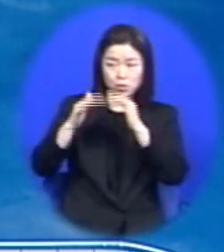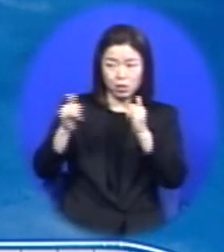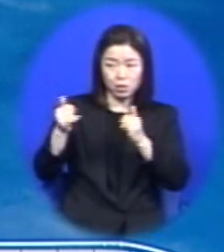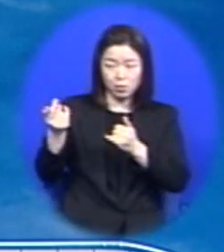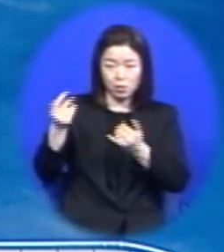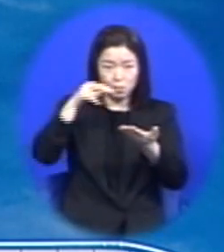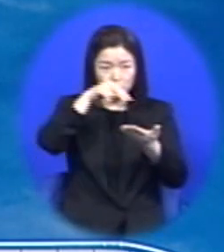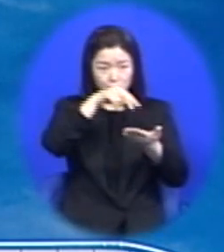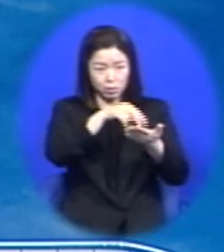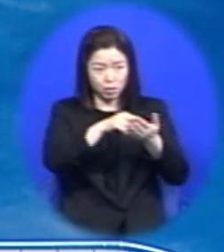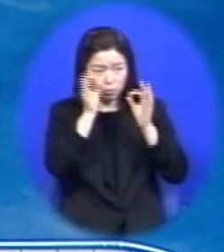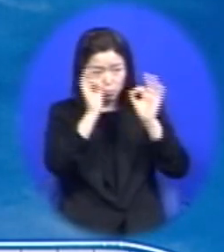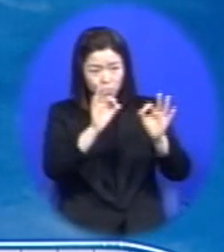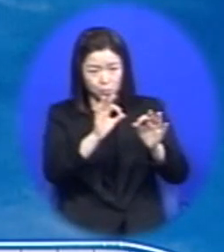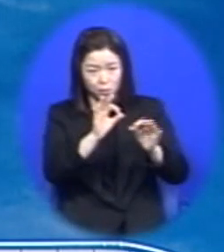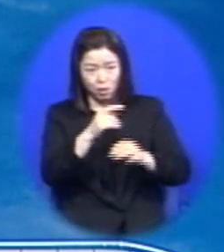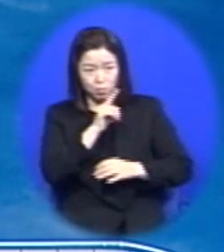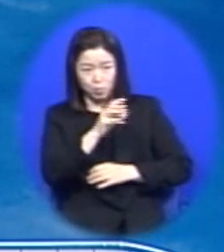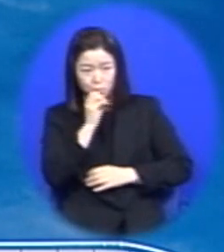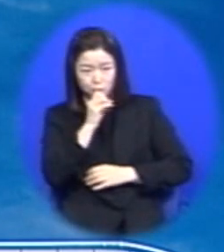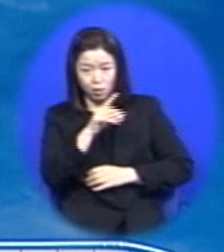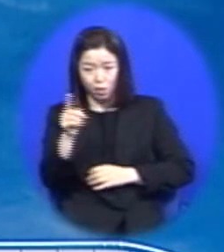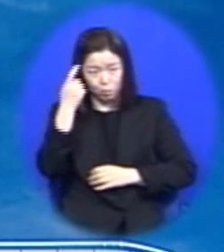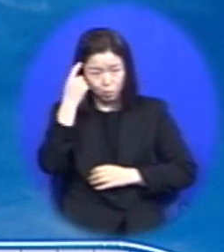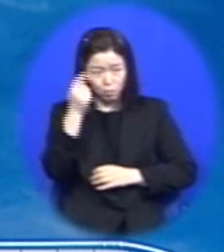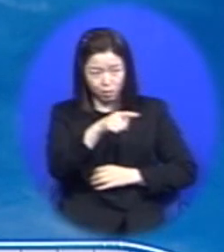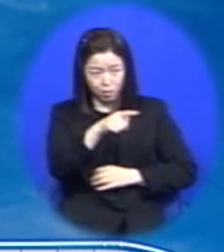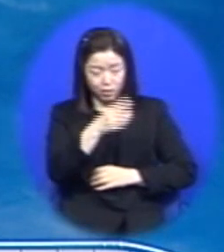목사님 일어나셨네. 왜 저러시지?